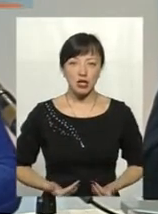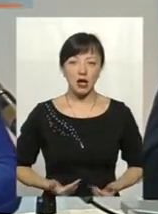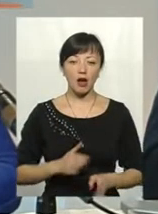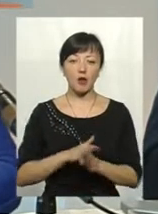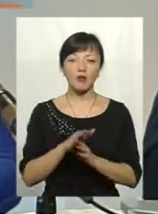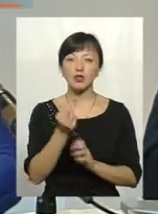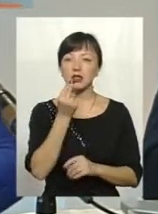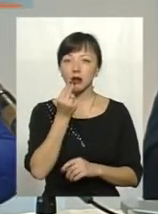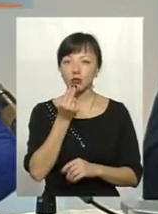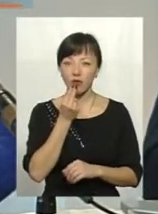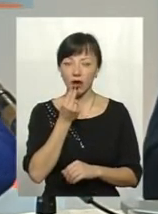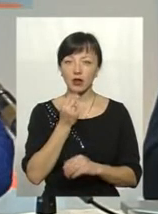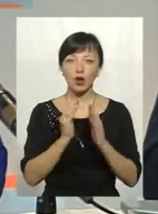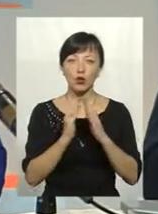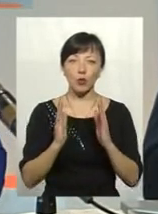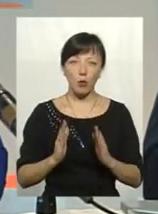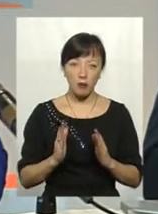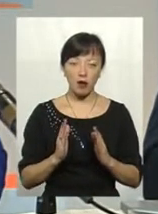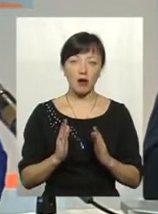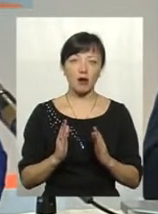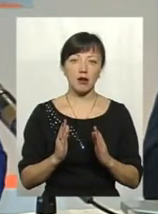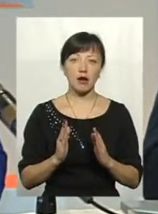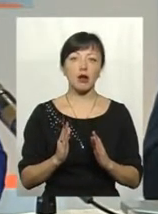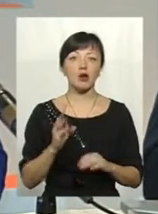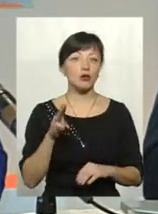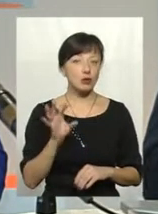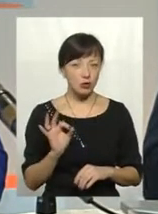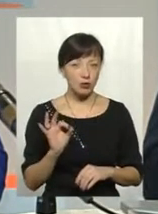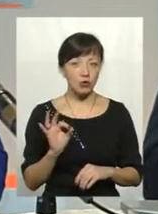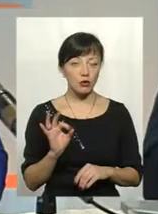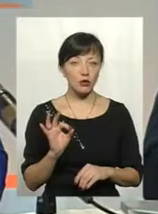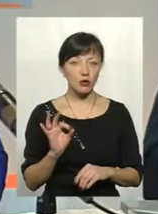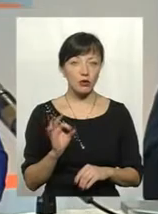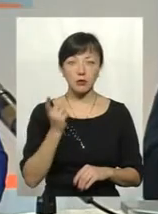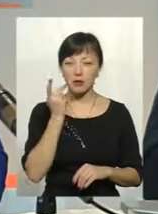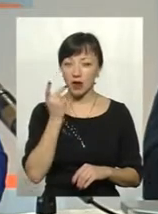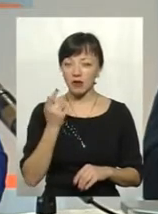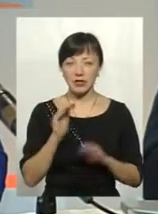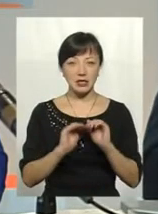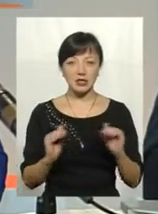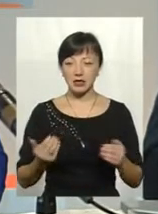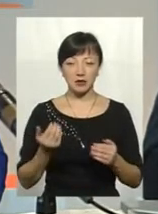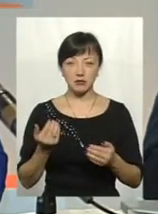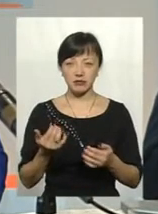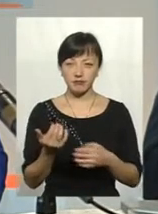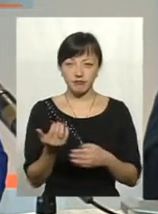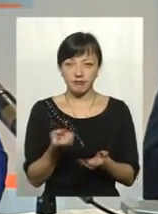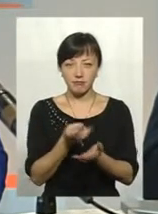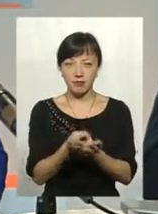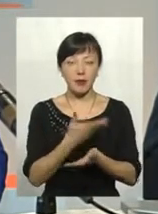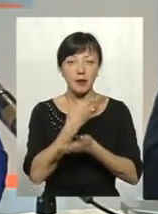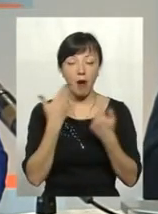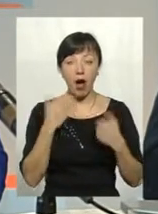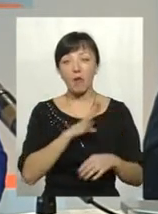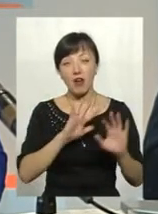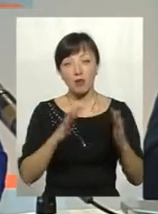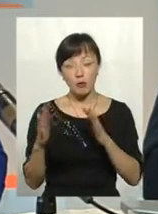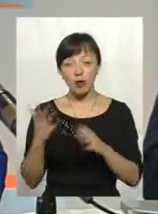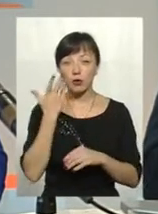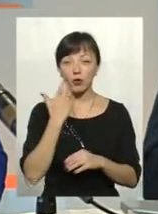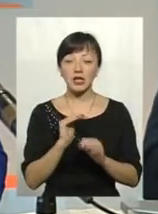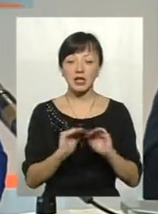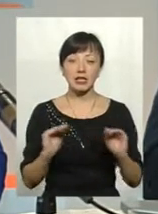повноцінне харчування вдома, то, як правило, до нас такі дітки не поступають. А бувають випадки, дійсно, коли діти